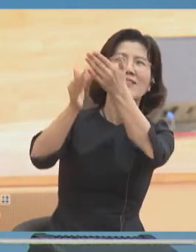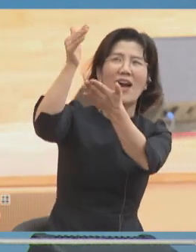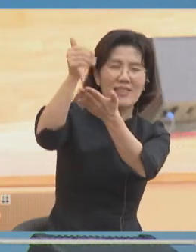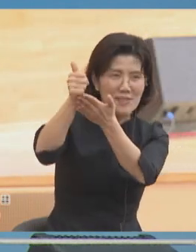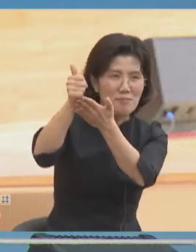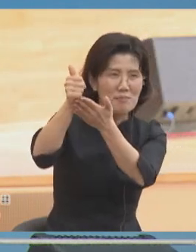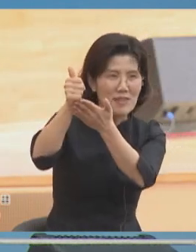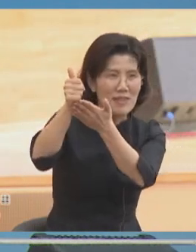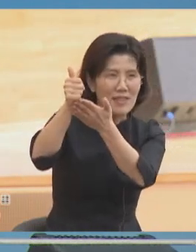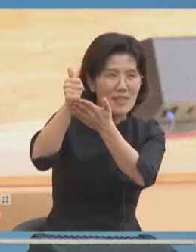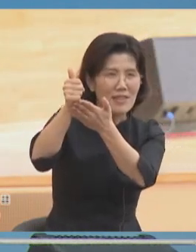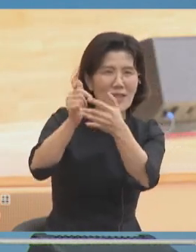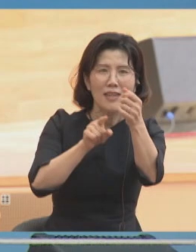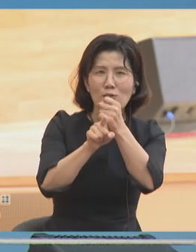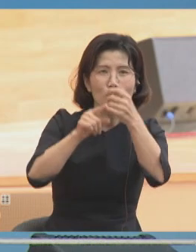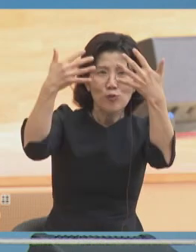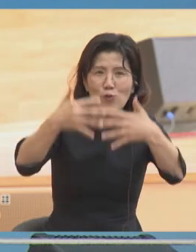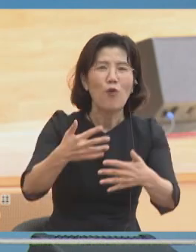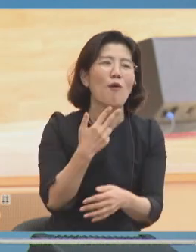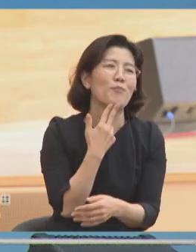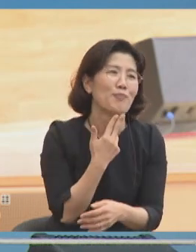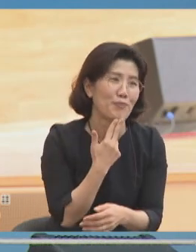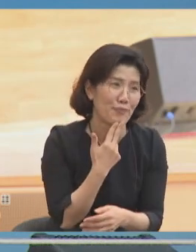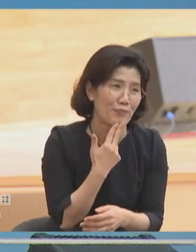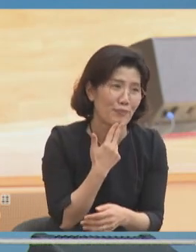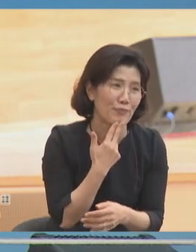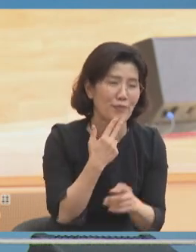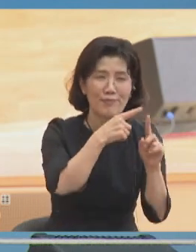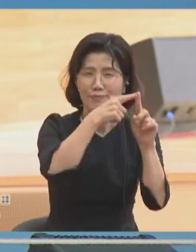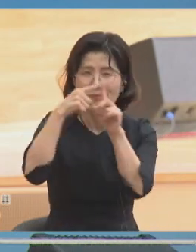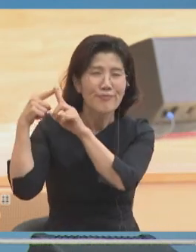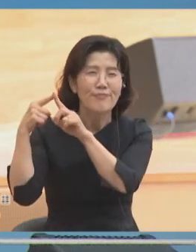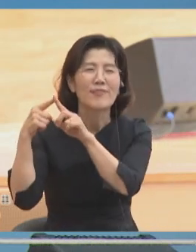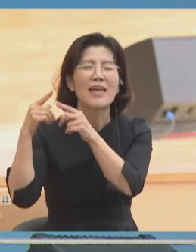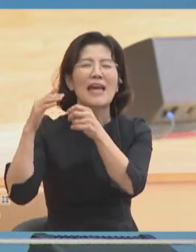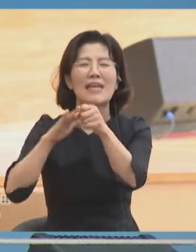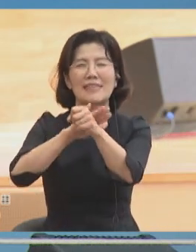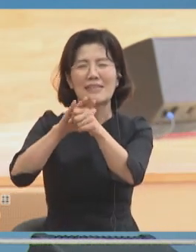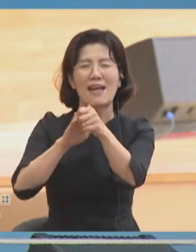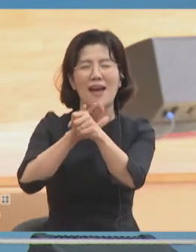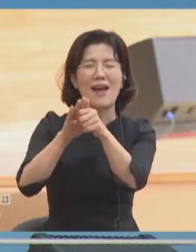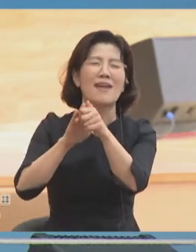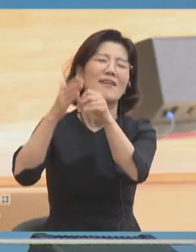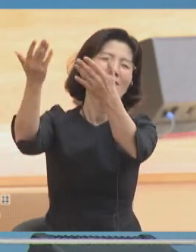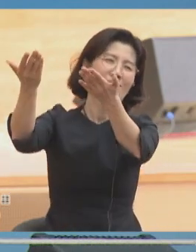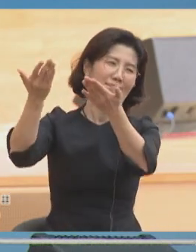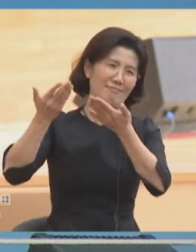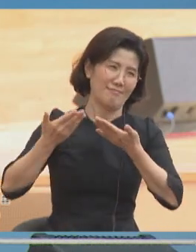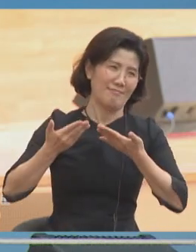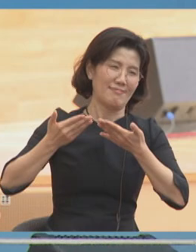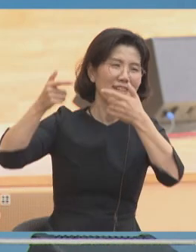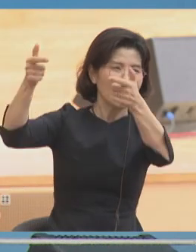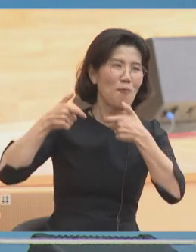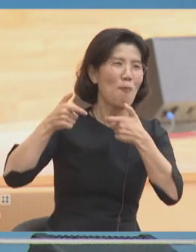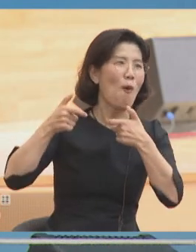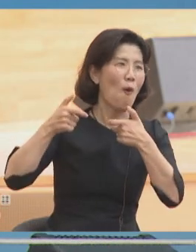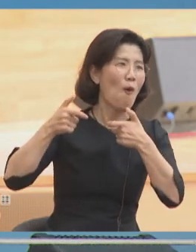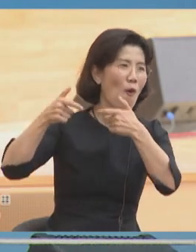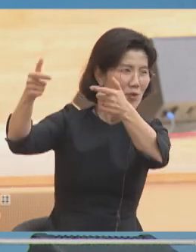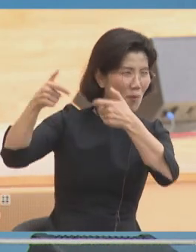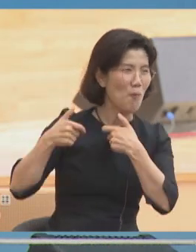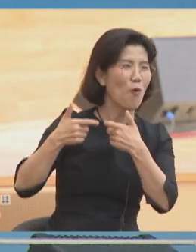도무지 이유도 조건도 알 수 없는 일방적인 사랑의 선포를 들려주고 계심을 깨닫게 된